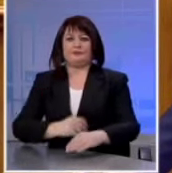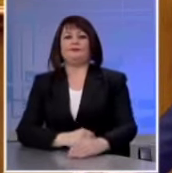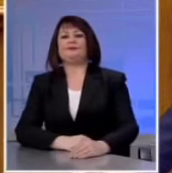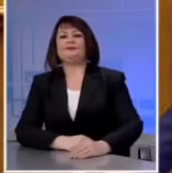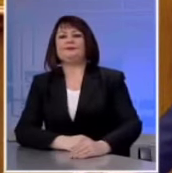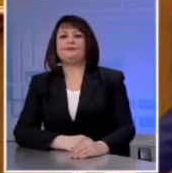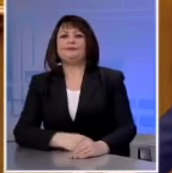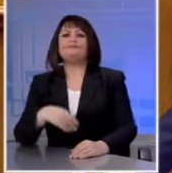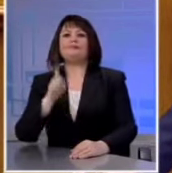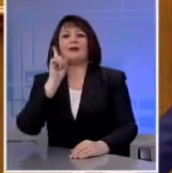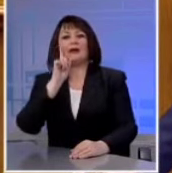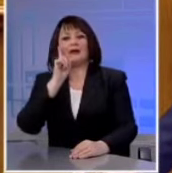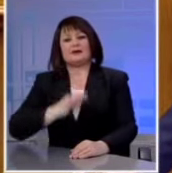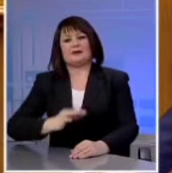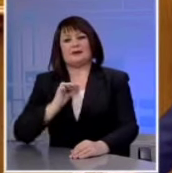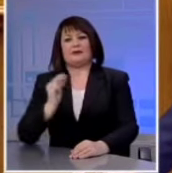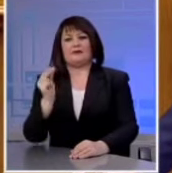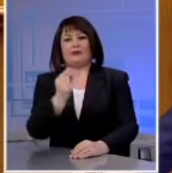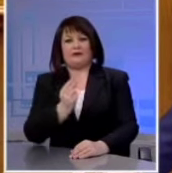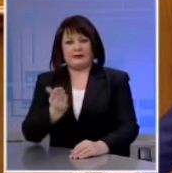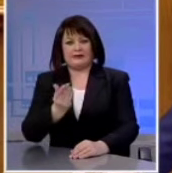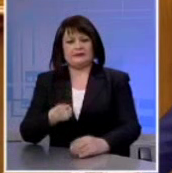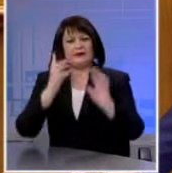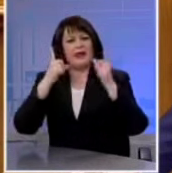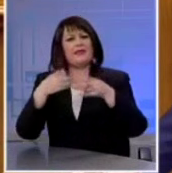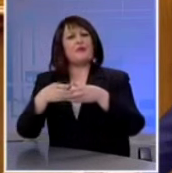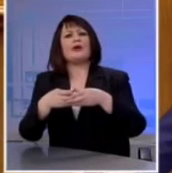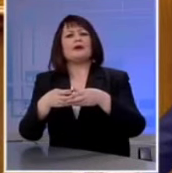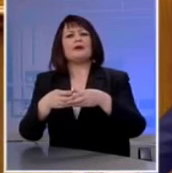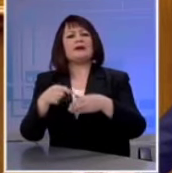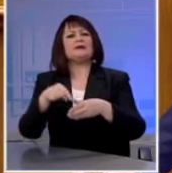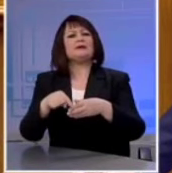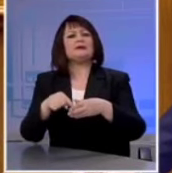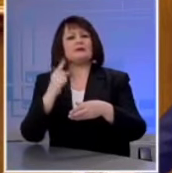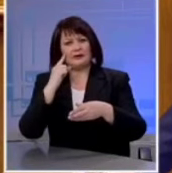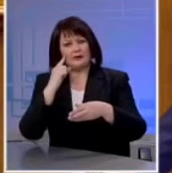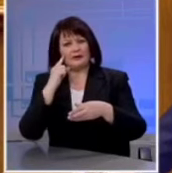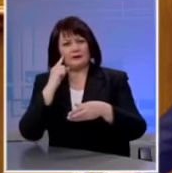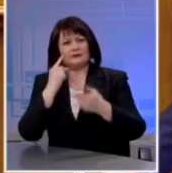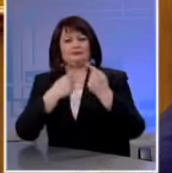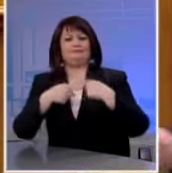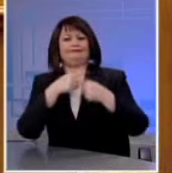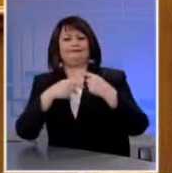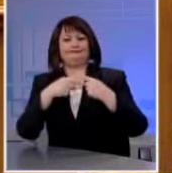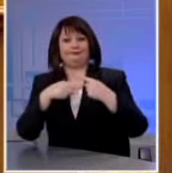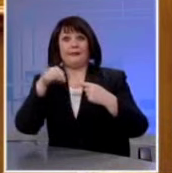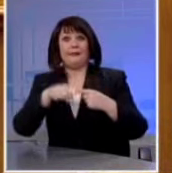Κυρίες και κύριοι βουλευτές, η Νέα Δημοκρατία, με αφορμή μια δήθεν